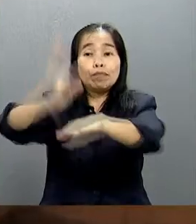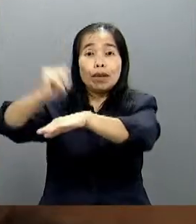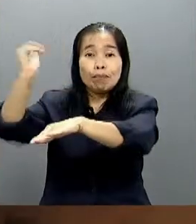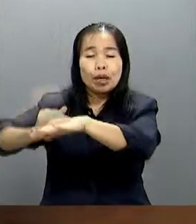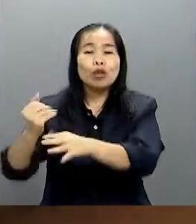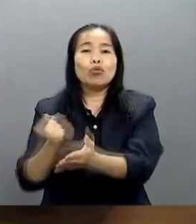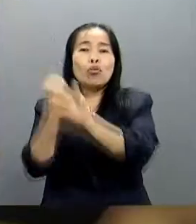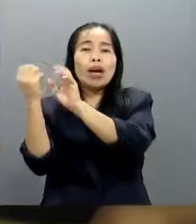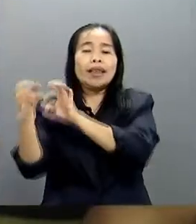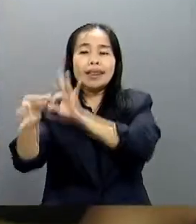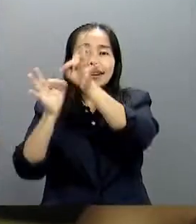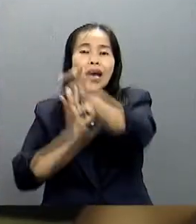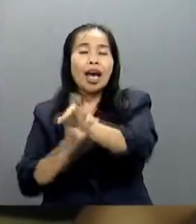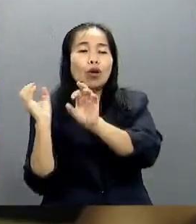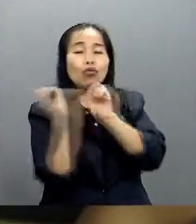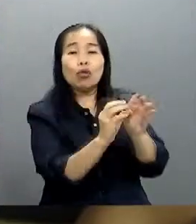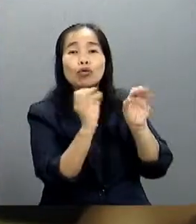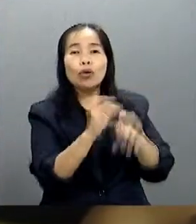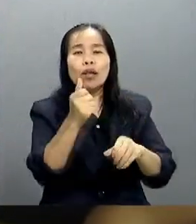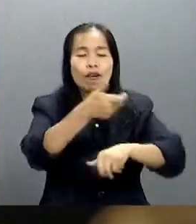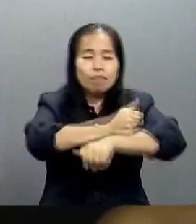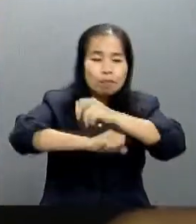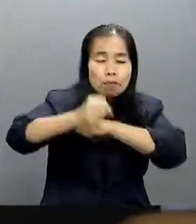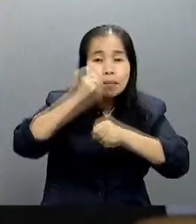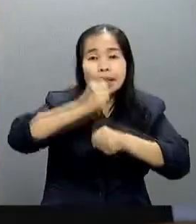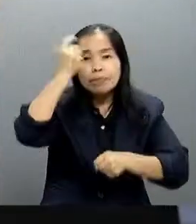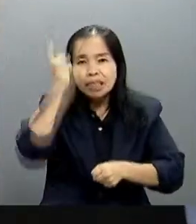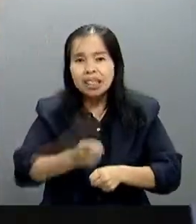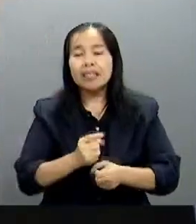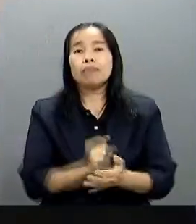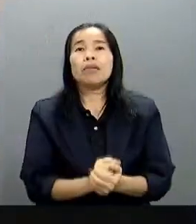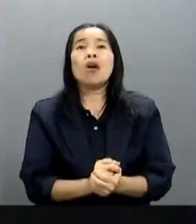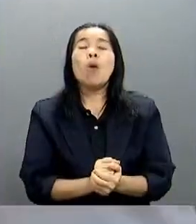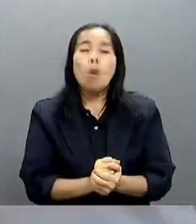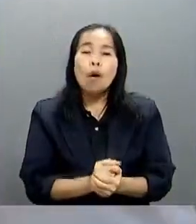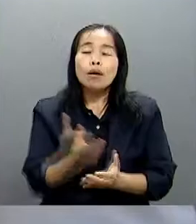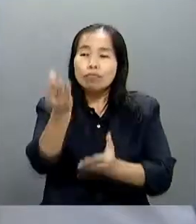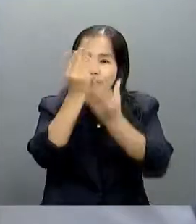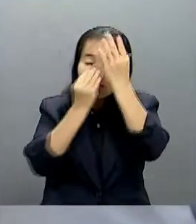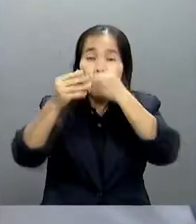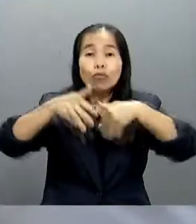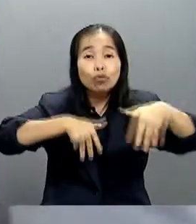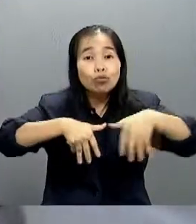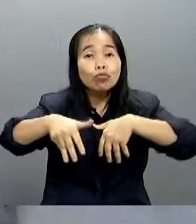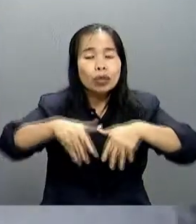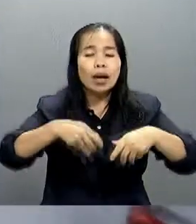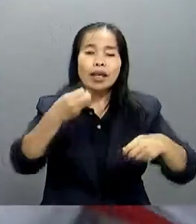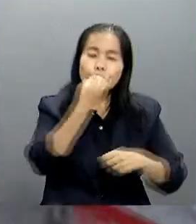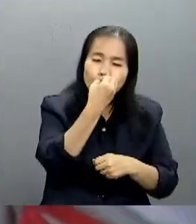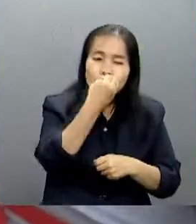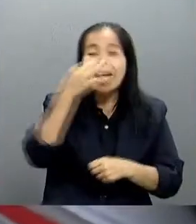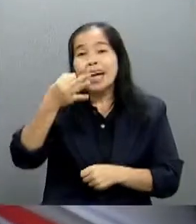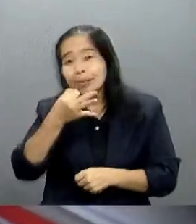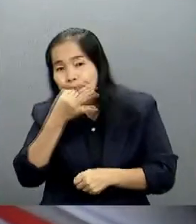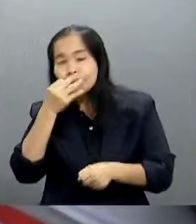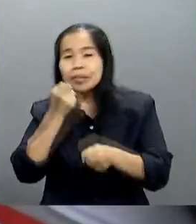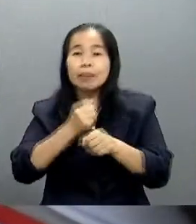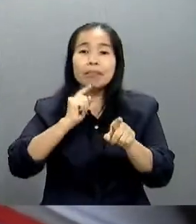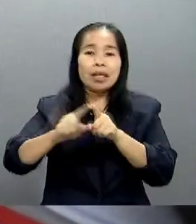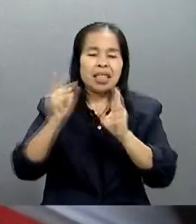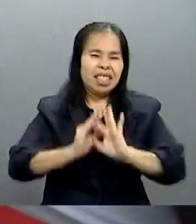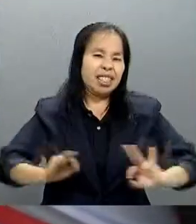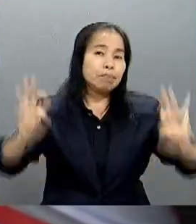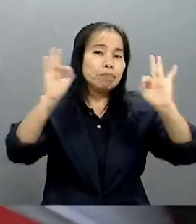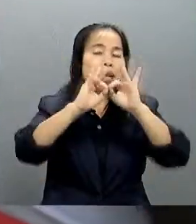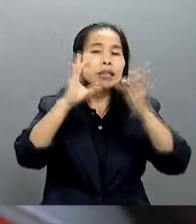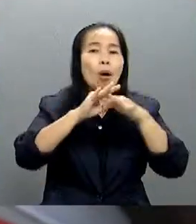ห้องเรียนของจริง การเรียนรู้วิถีชุมชนวัฒนธรรมอีสานเรื่องอาหารและอาชีพเป็นส่วนสำคัญในการเตรียมความพร้อมเพื่อ